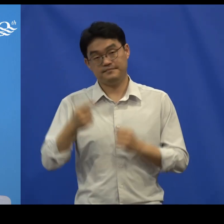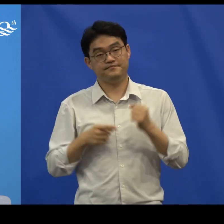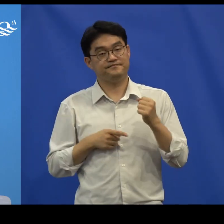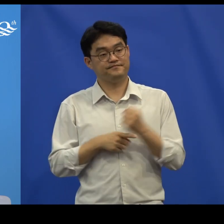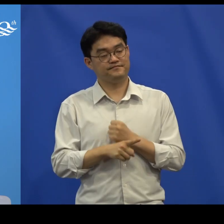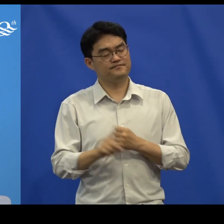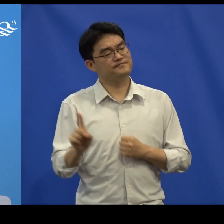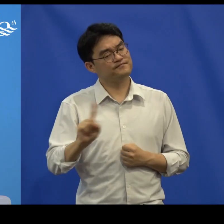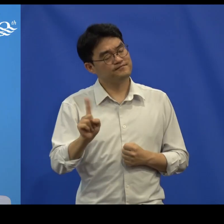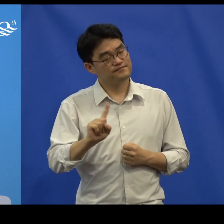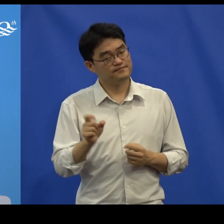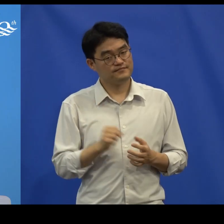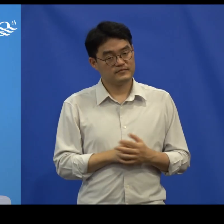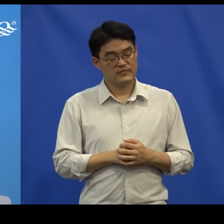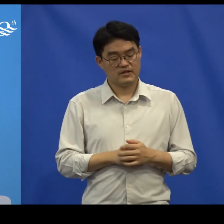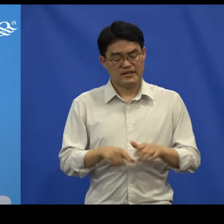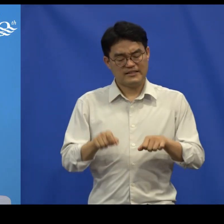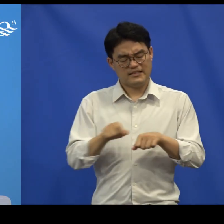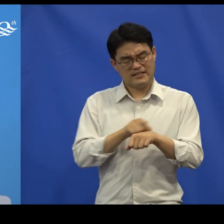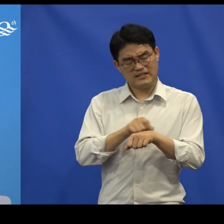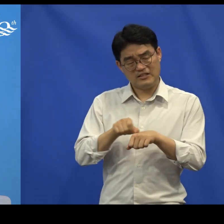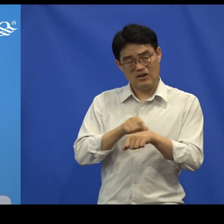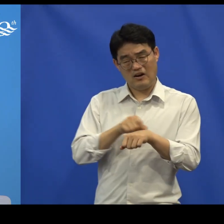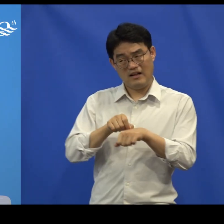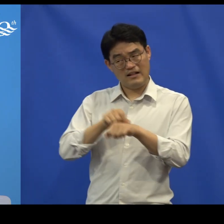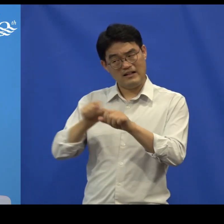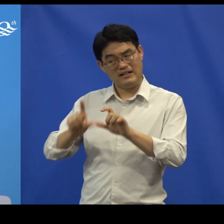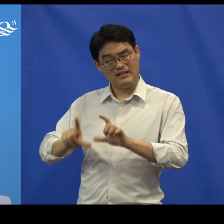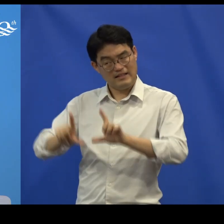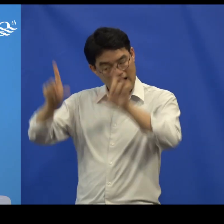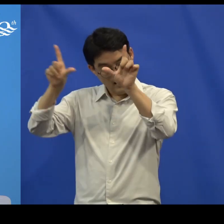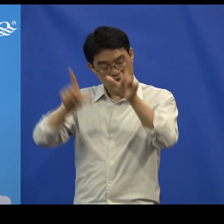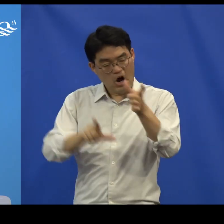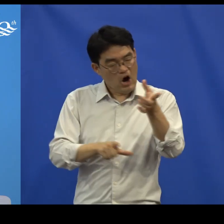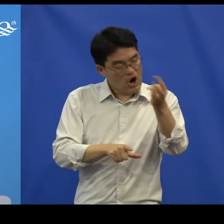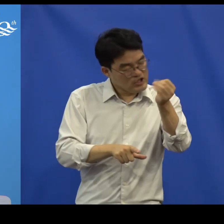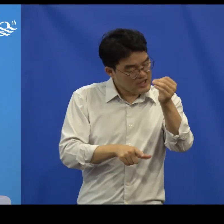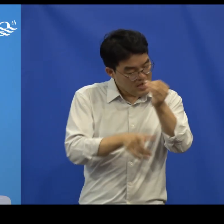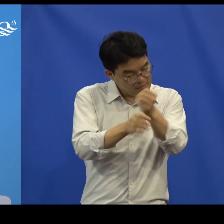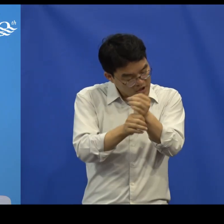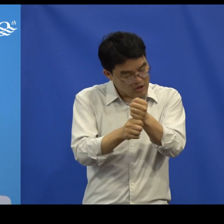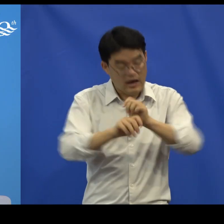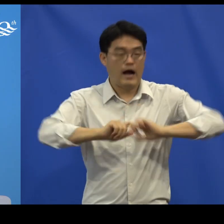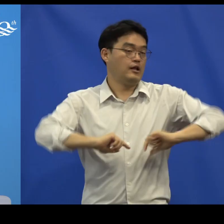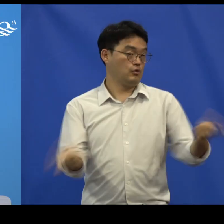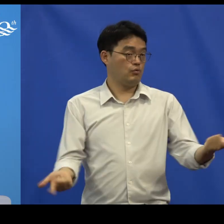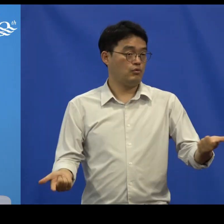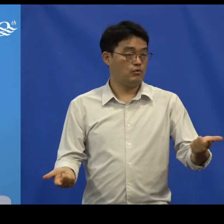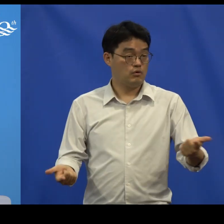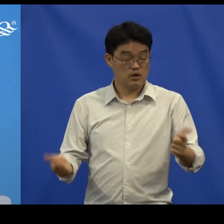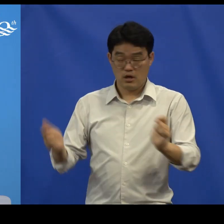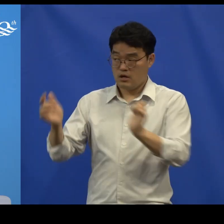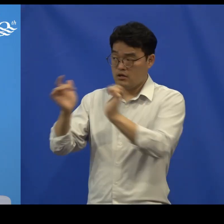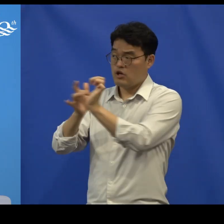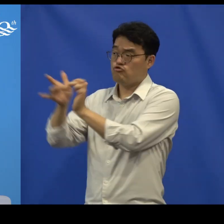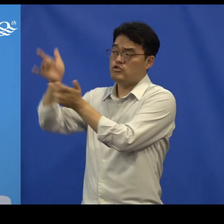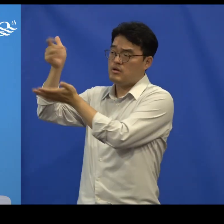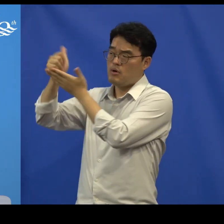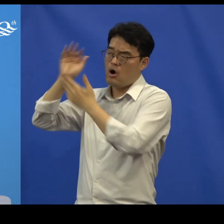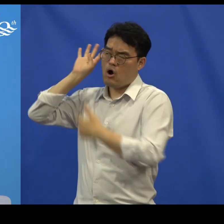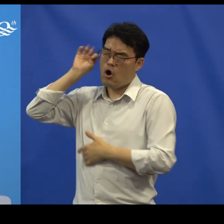것은 어떤 특정한 날이 아니라 언제든지 오실 수 있기